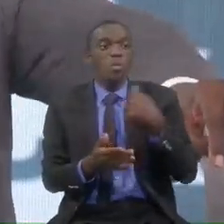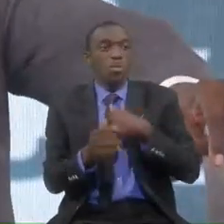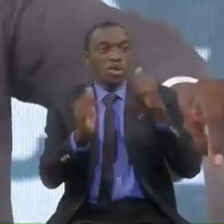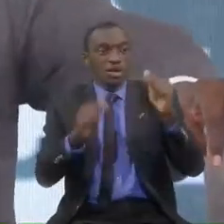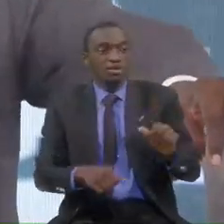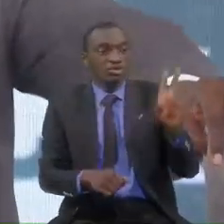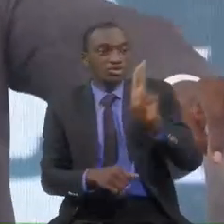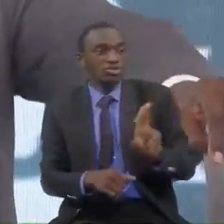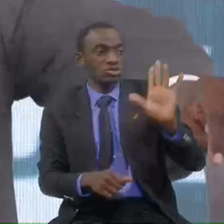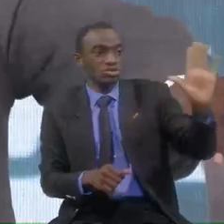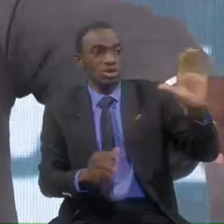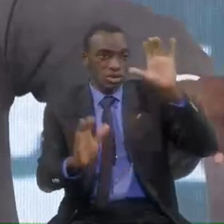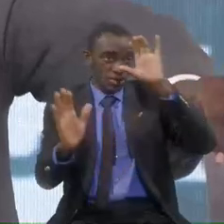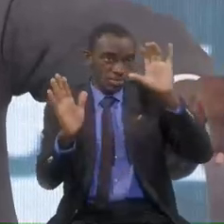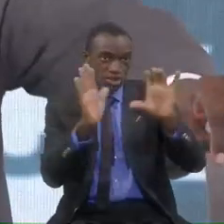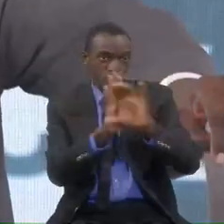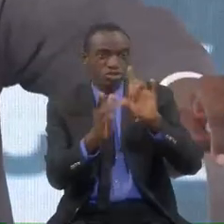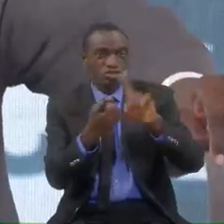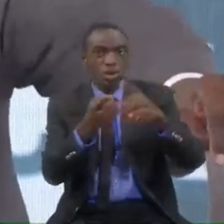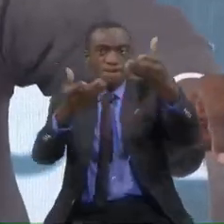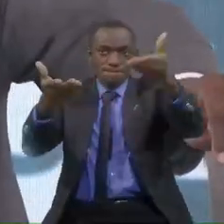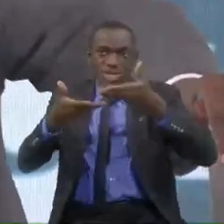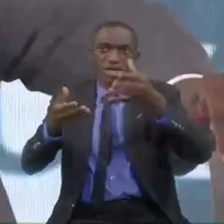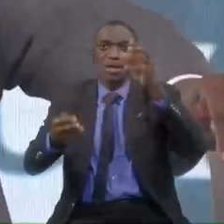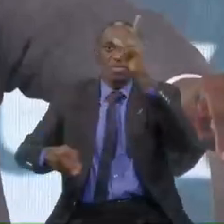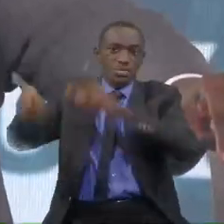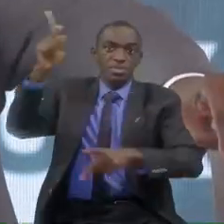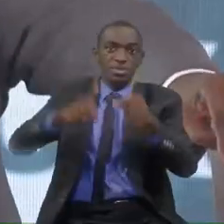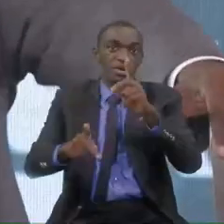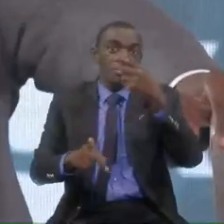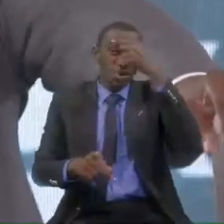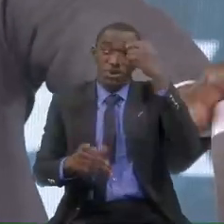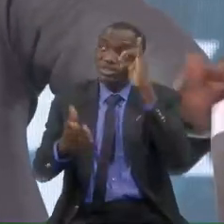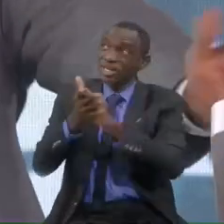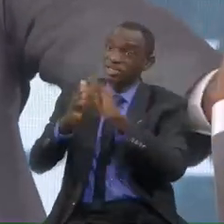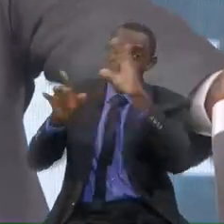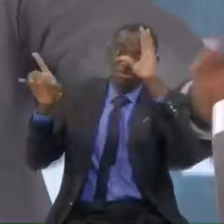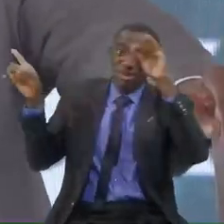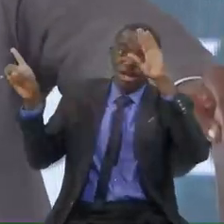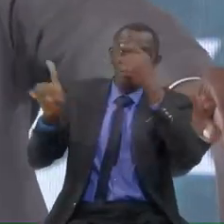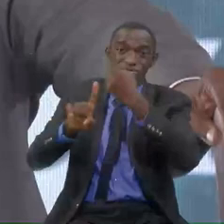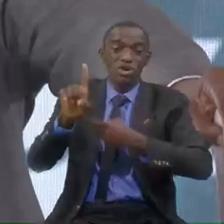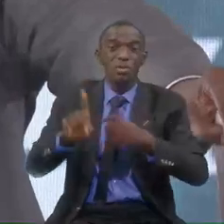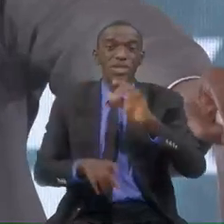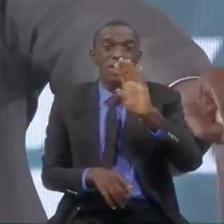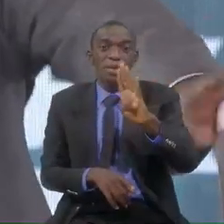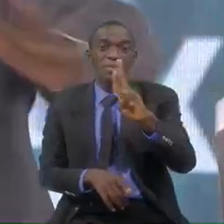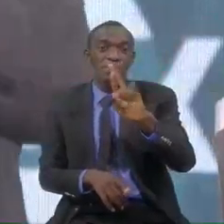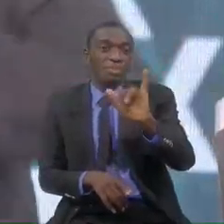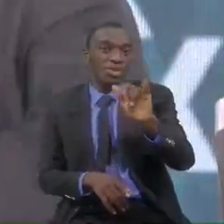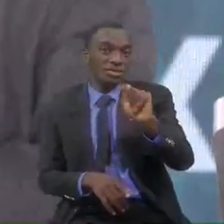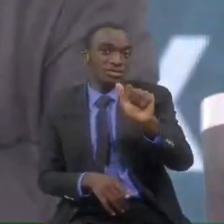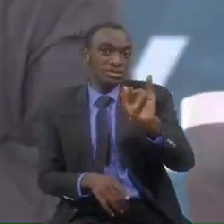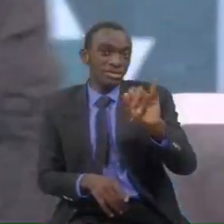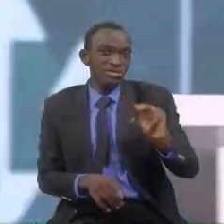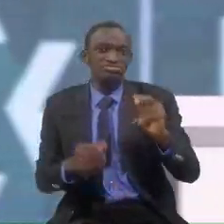utiliser ton image pour attirer la foule parce que l'homme là qui vient de l'Angleterre n'est